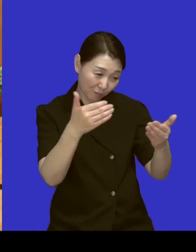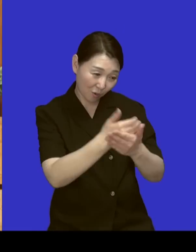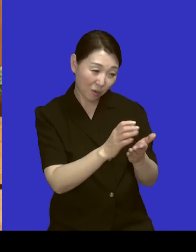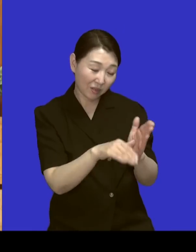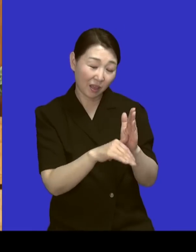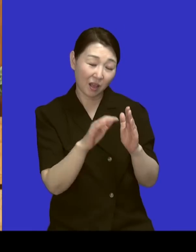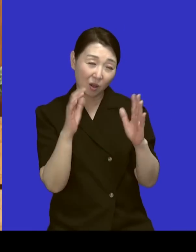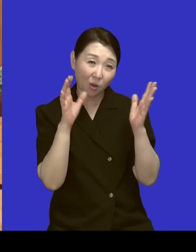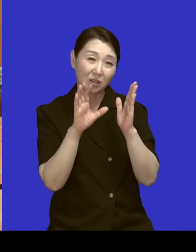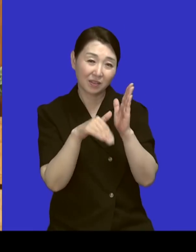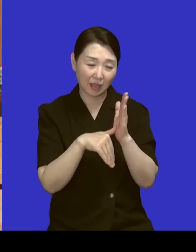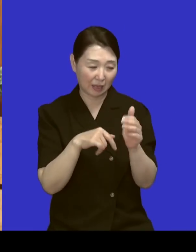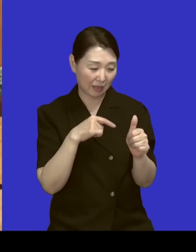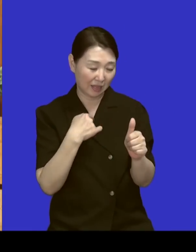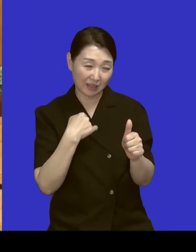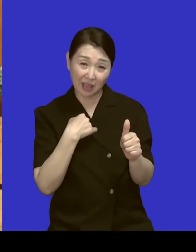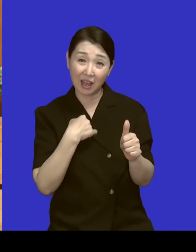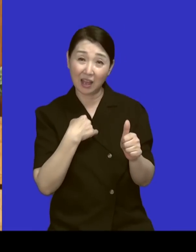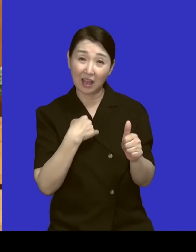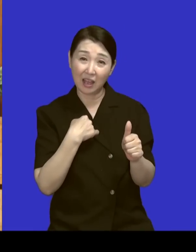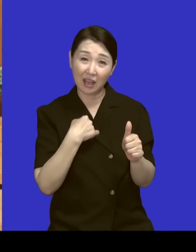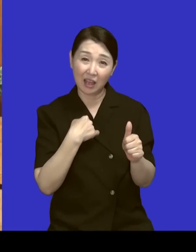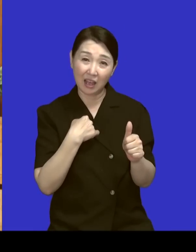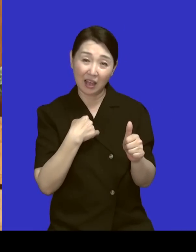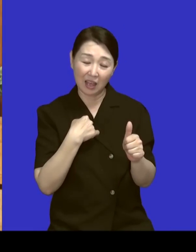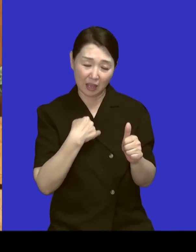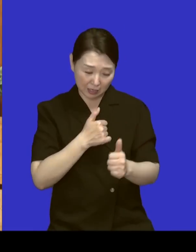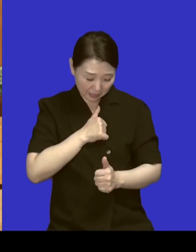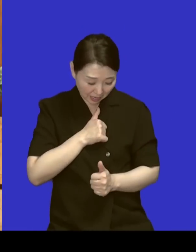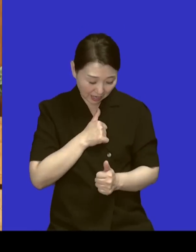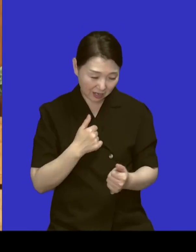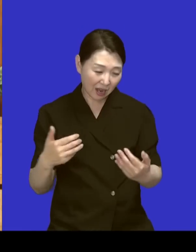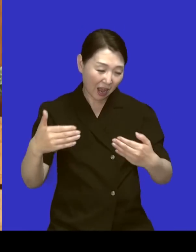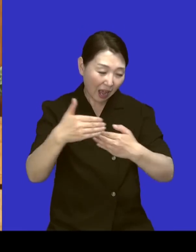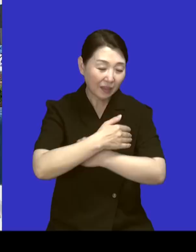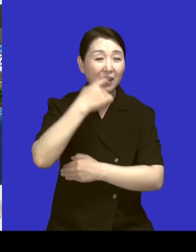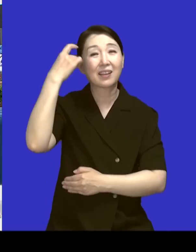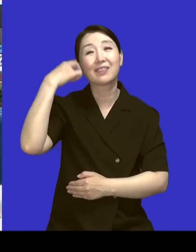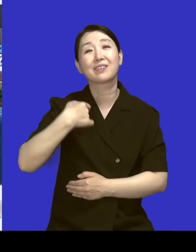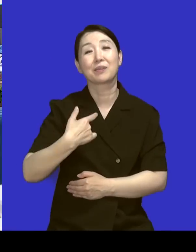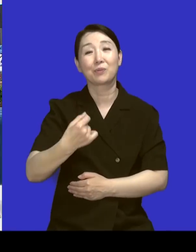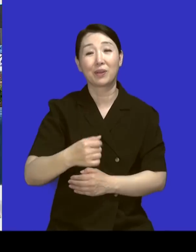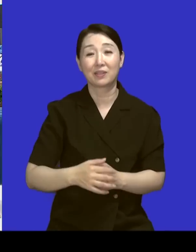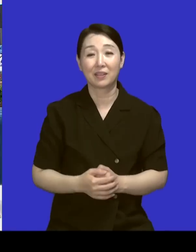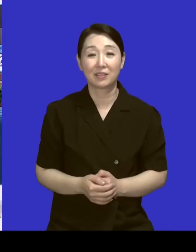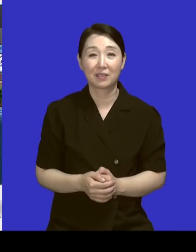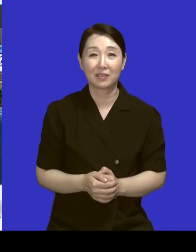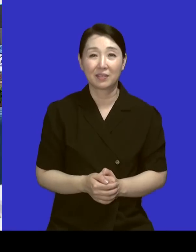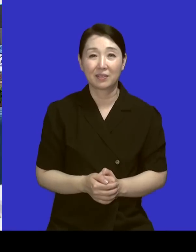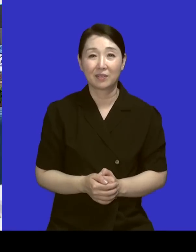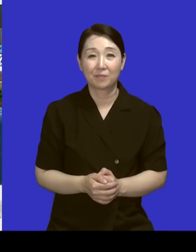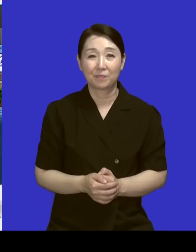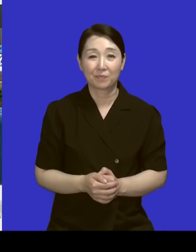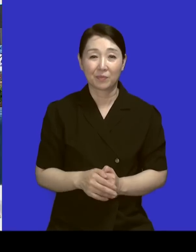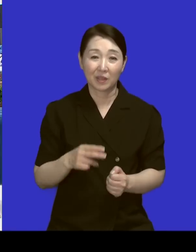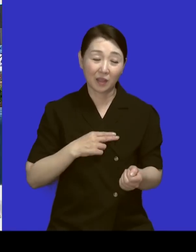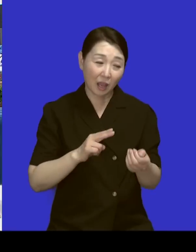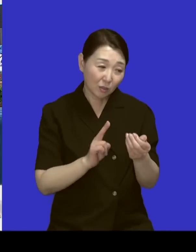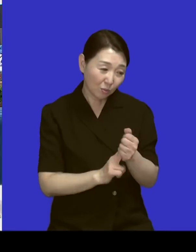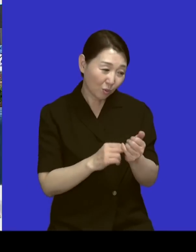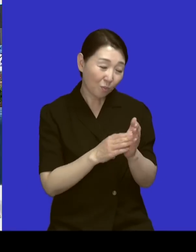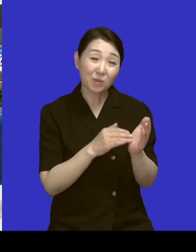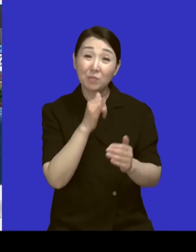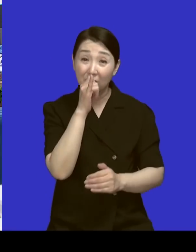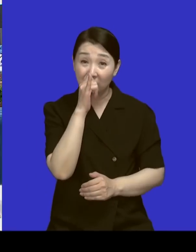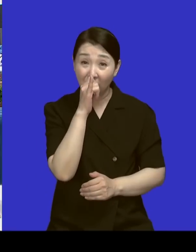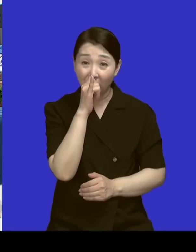어린 시절의 관영이를 그렇죠. 다시 한번 안아본 그런 느낌이었을 거예요. 작가님은 어떻게 그냥 사실은 나에게 숨기고 싶은 비밀이기